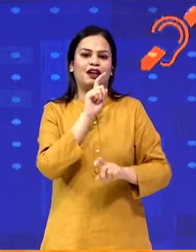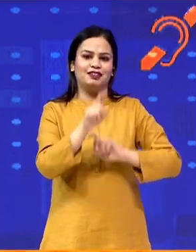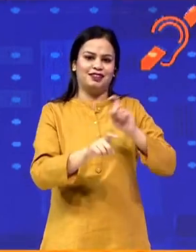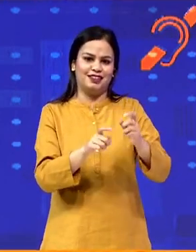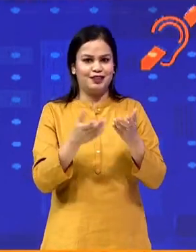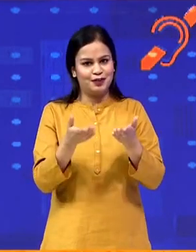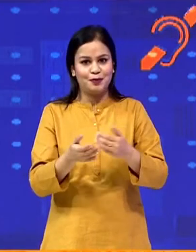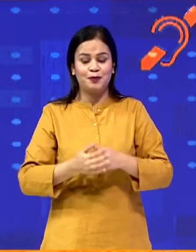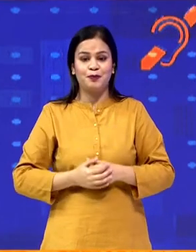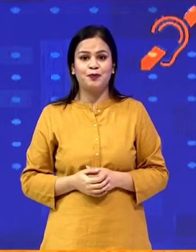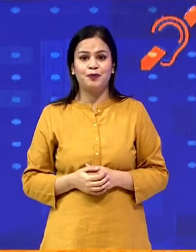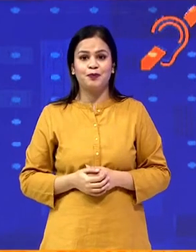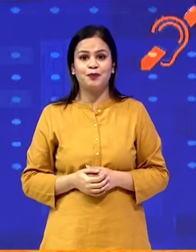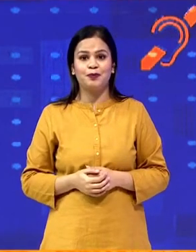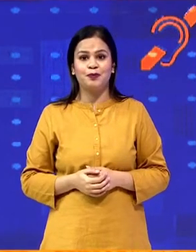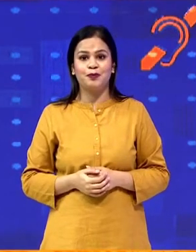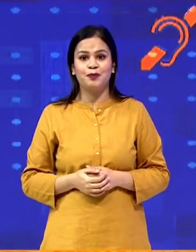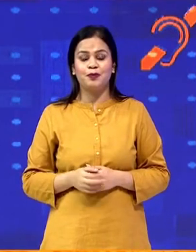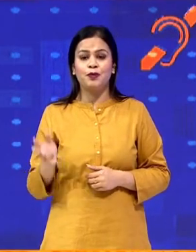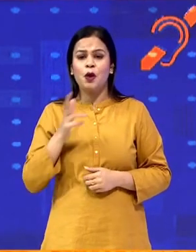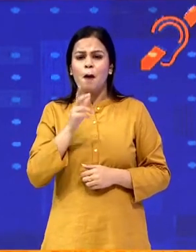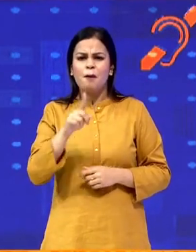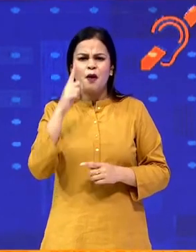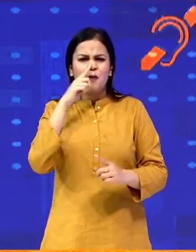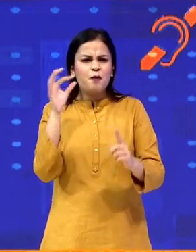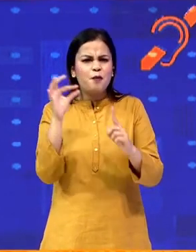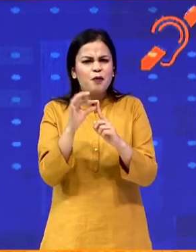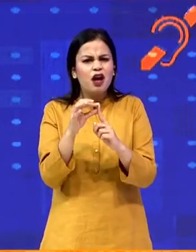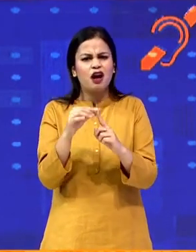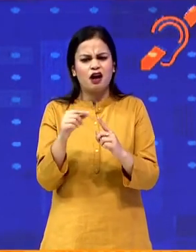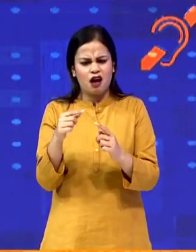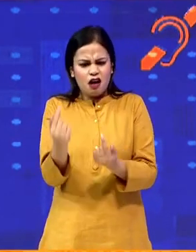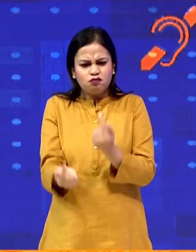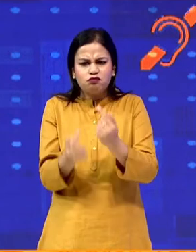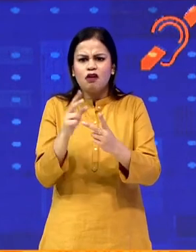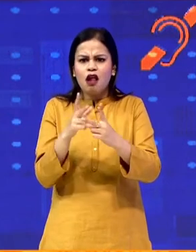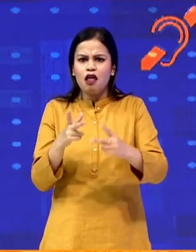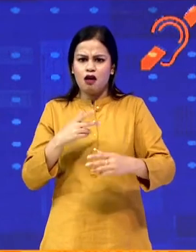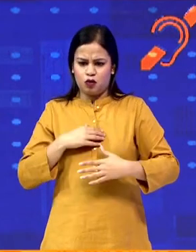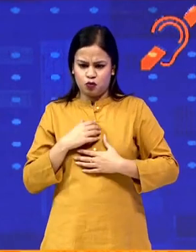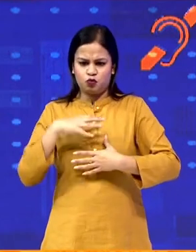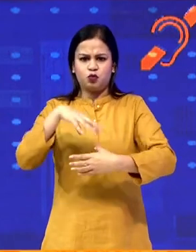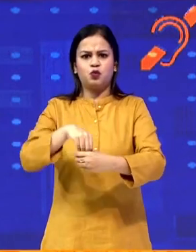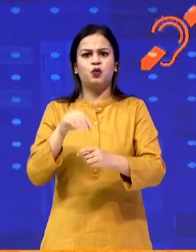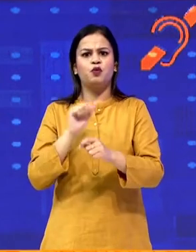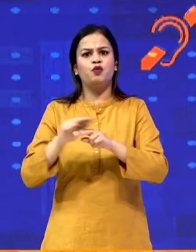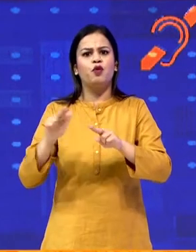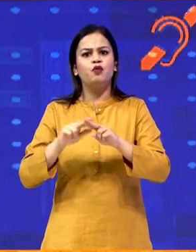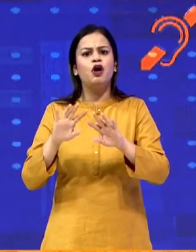लेकिन प्रियंका गांधी को एक्टिव पॉलिटिक्स बनाने में इतनी डर क्यों लगी